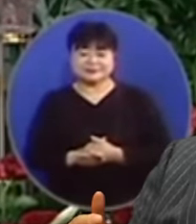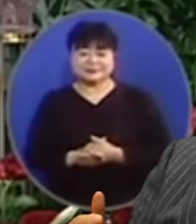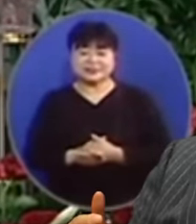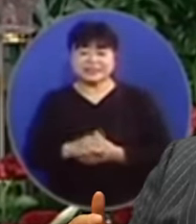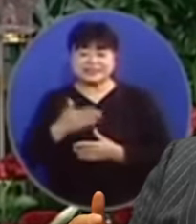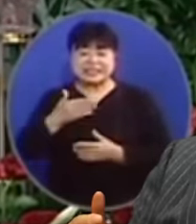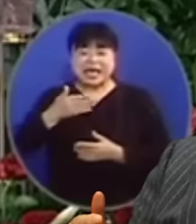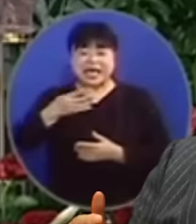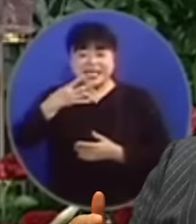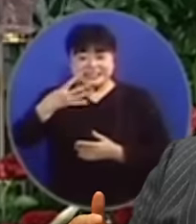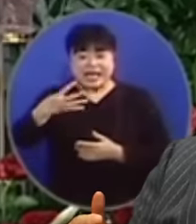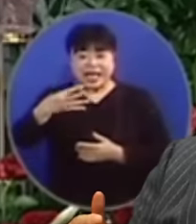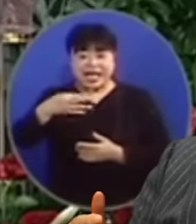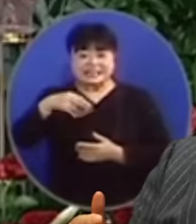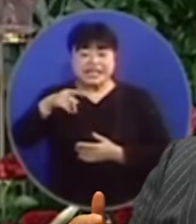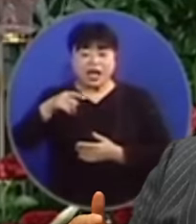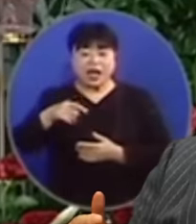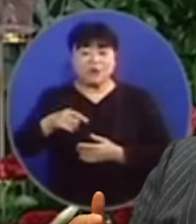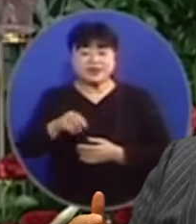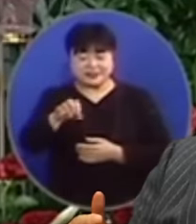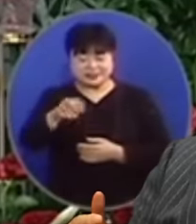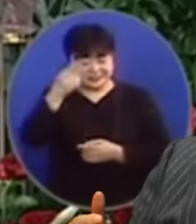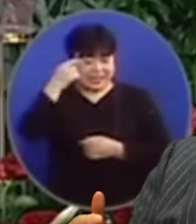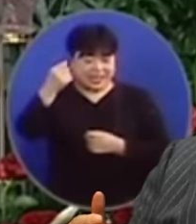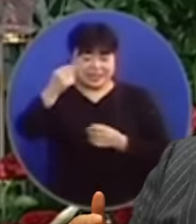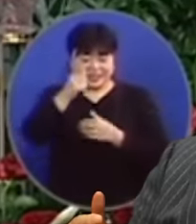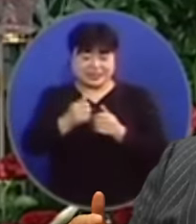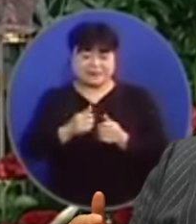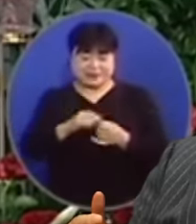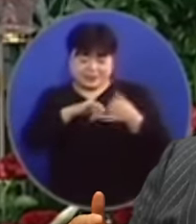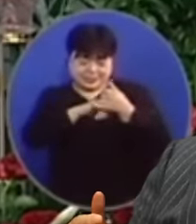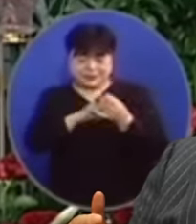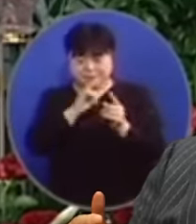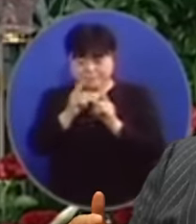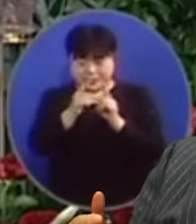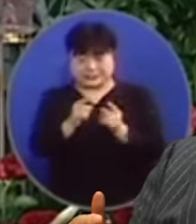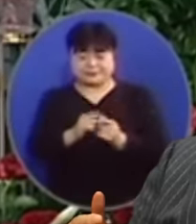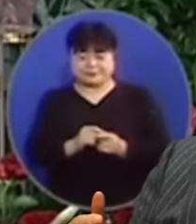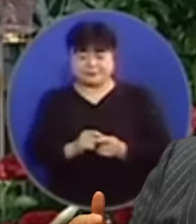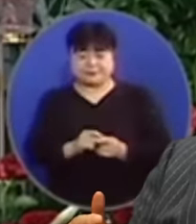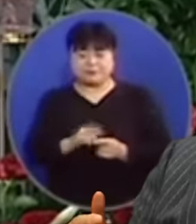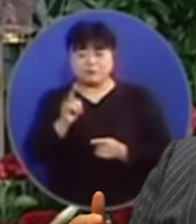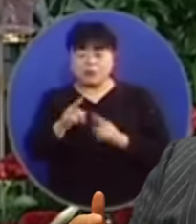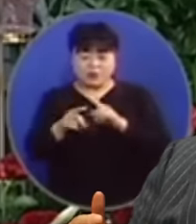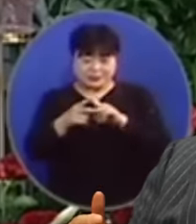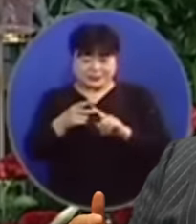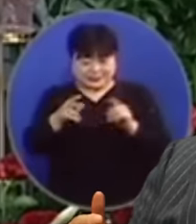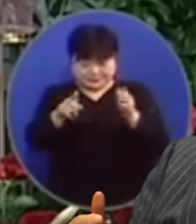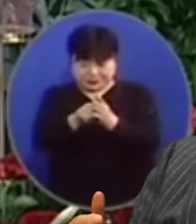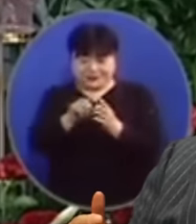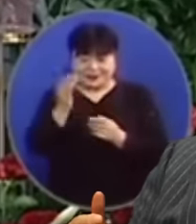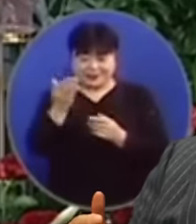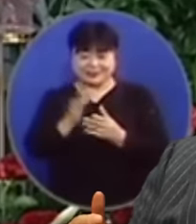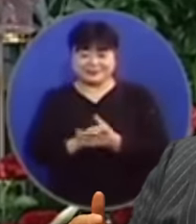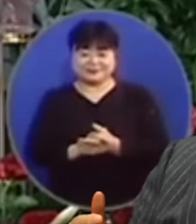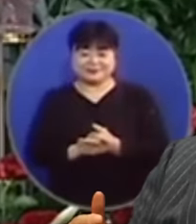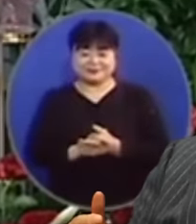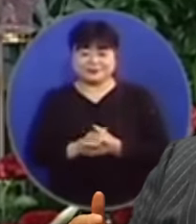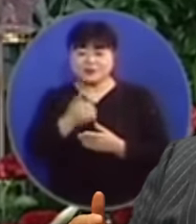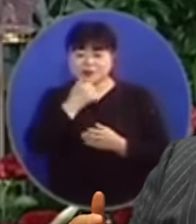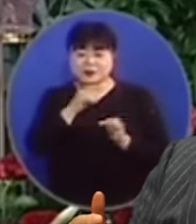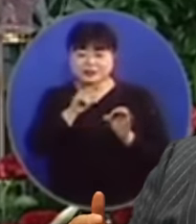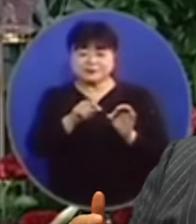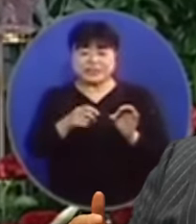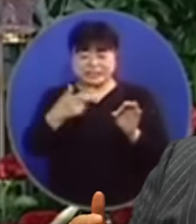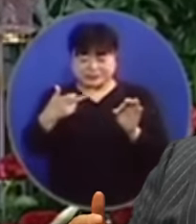4차원의 생각인 것입니다. 우리 하나님의 약속한 말씀이면 무엇이든지 믿어야 되는 것입니다. 로마서